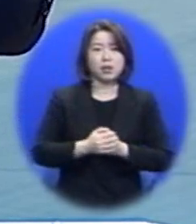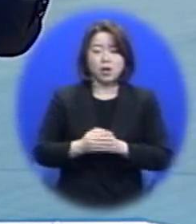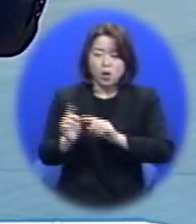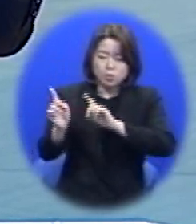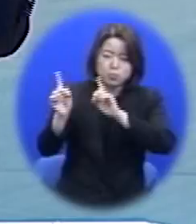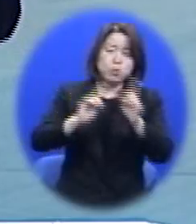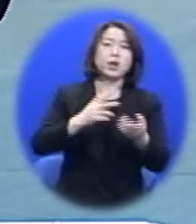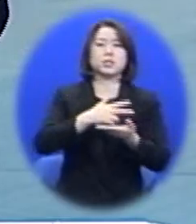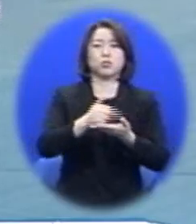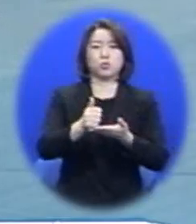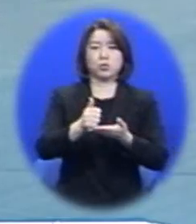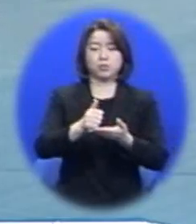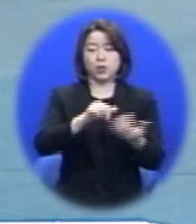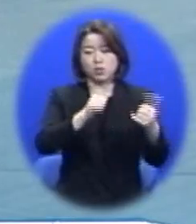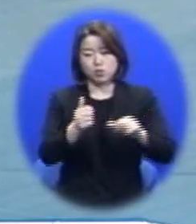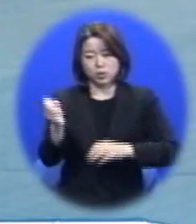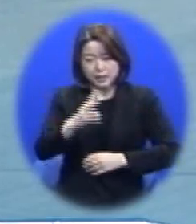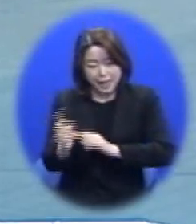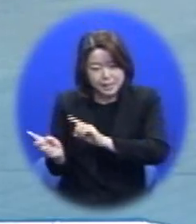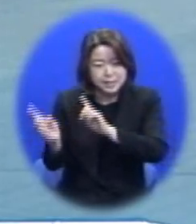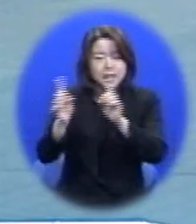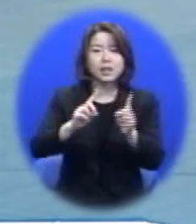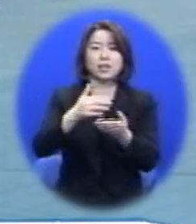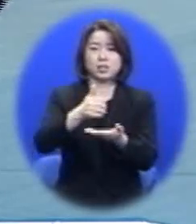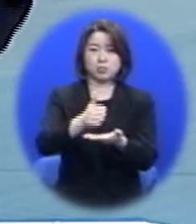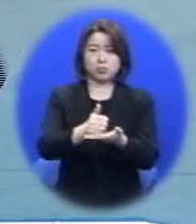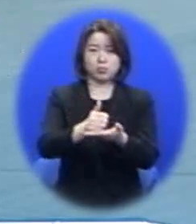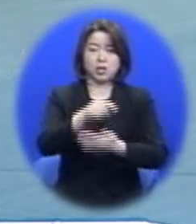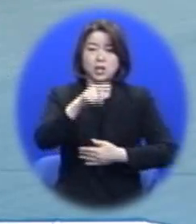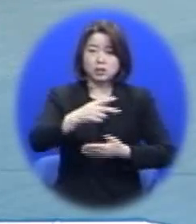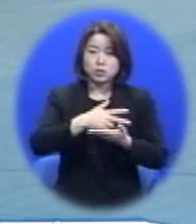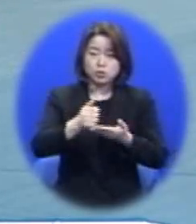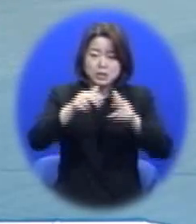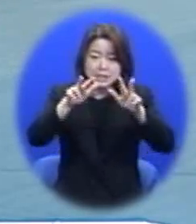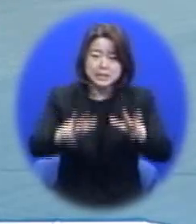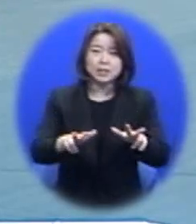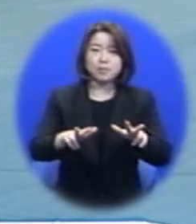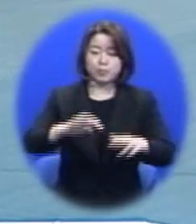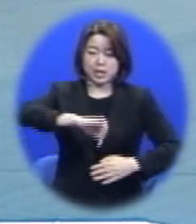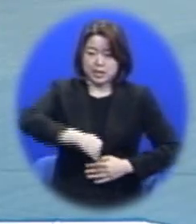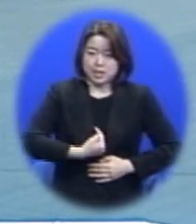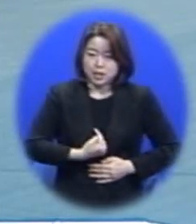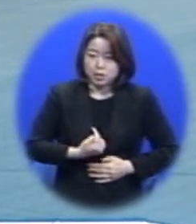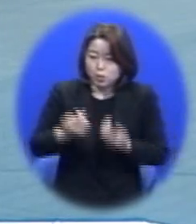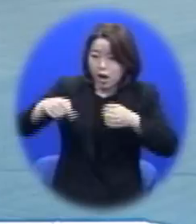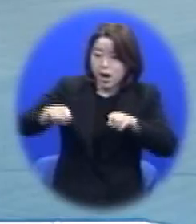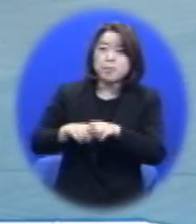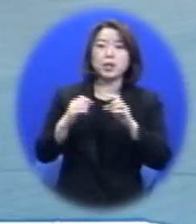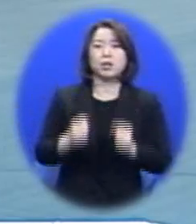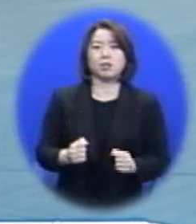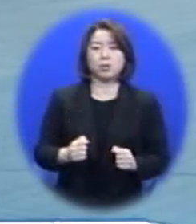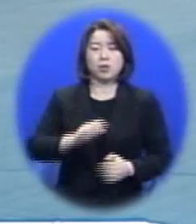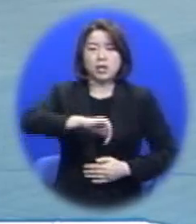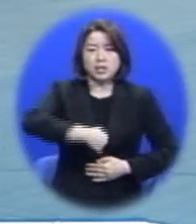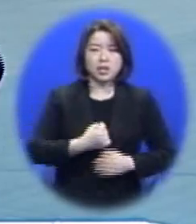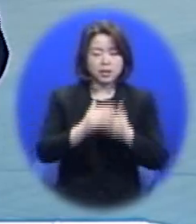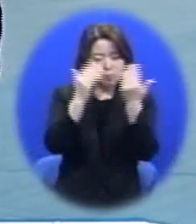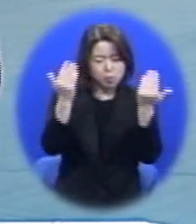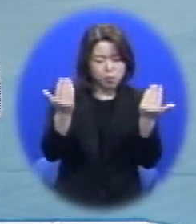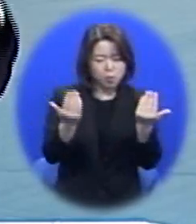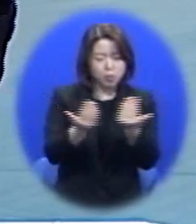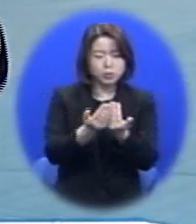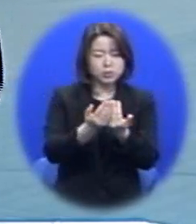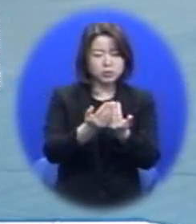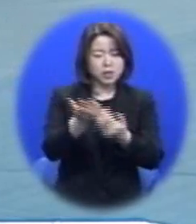부활하신 주님, 죽었다가 다시 살아나신 분, 그 주님이 지금 자기들과 함께 있다는, 자기들의 모든 것,